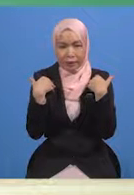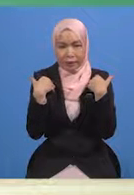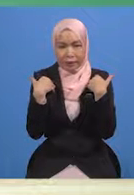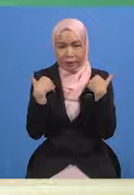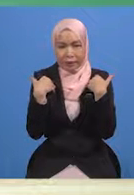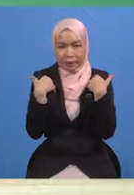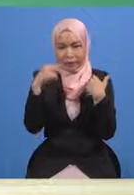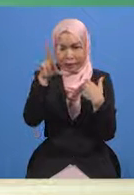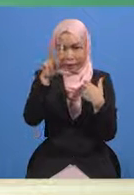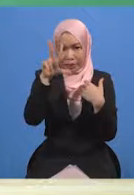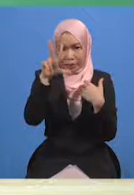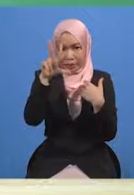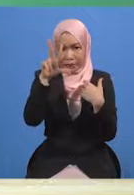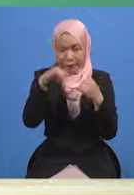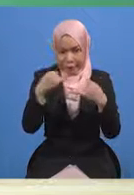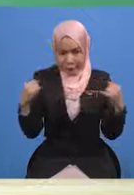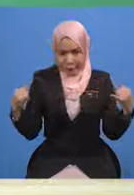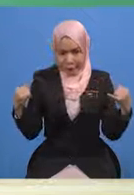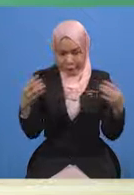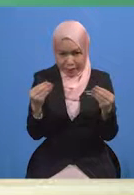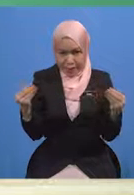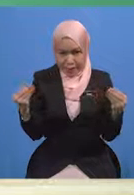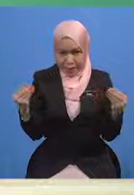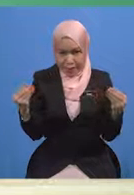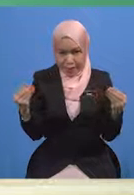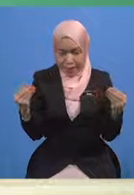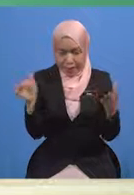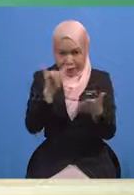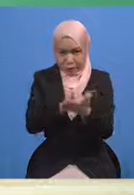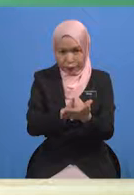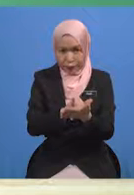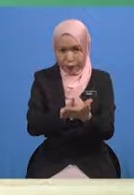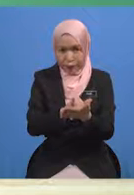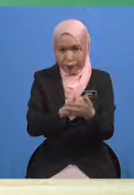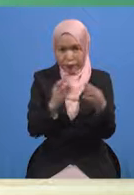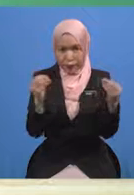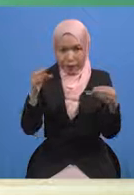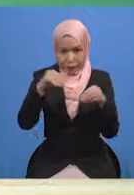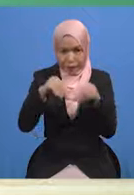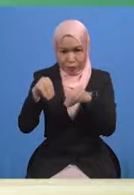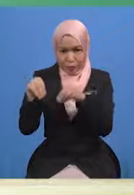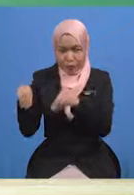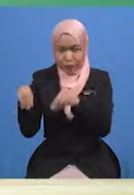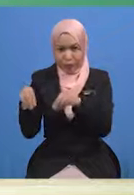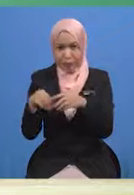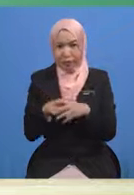terdapat 3 jenis tanah, iaitu tanah kebun,